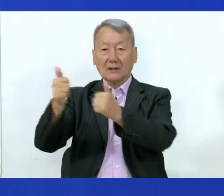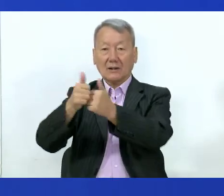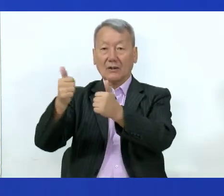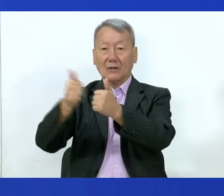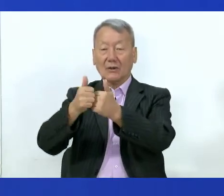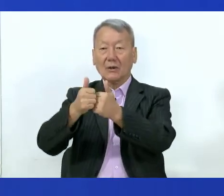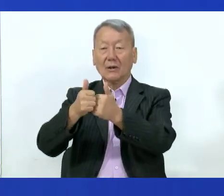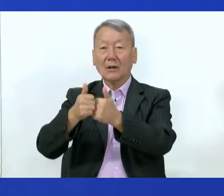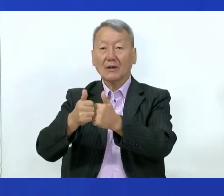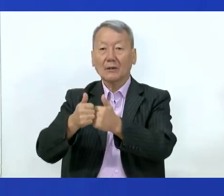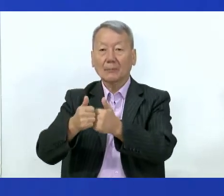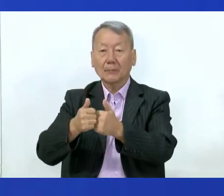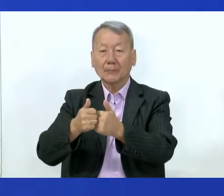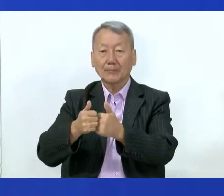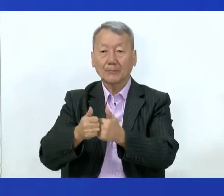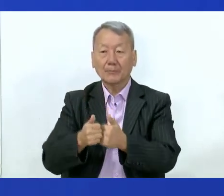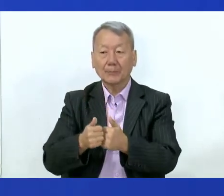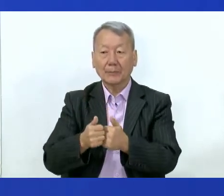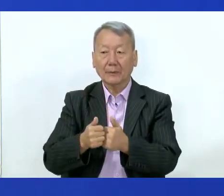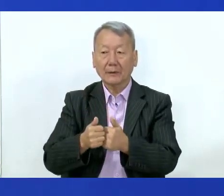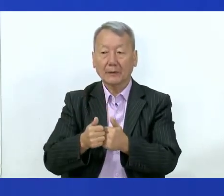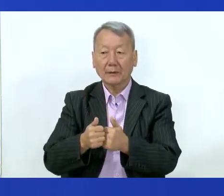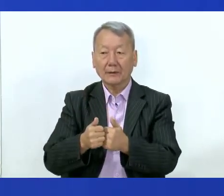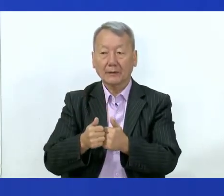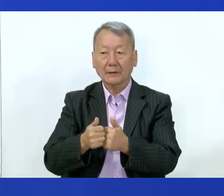и